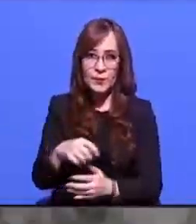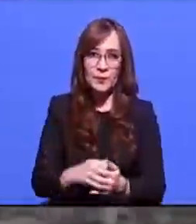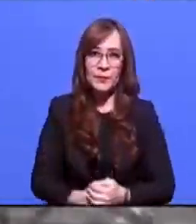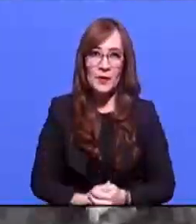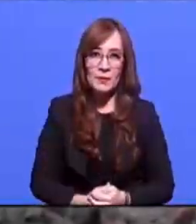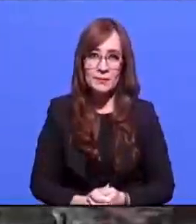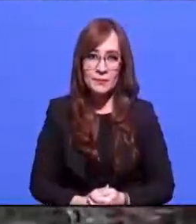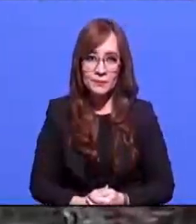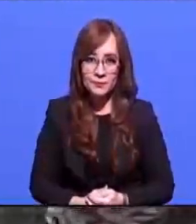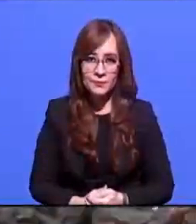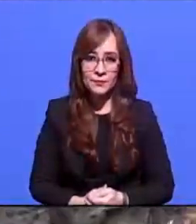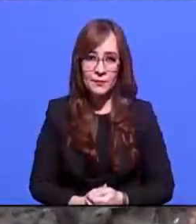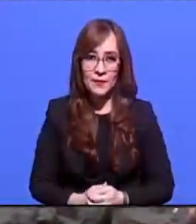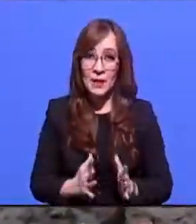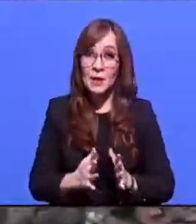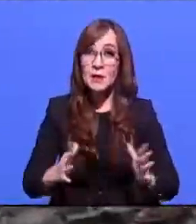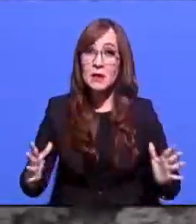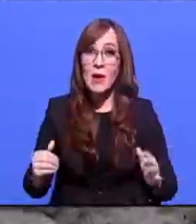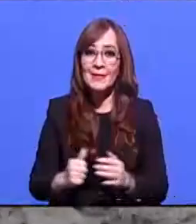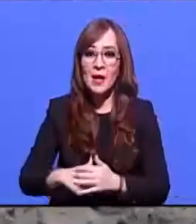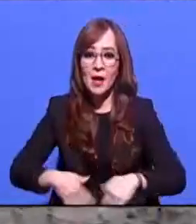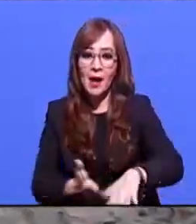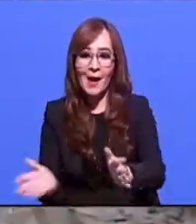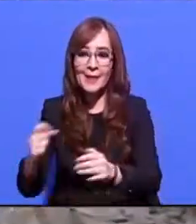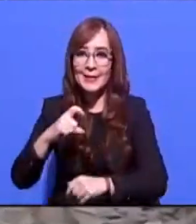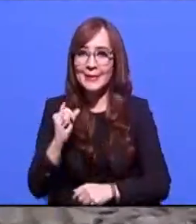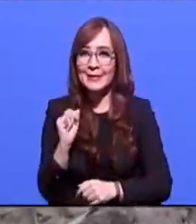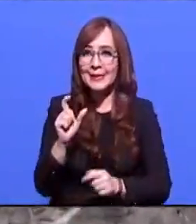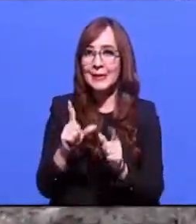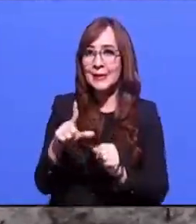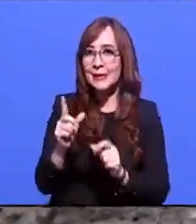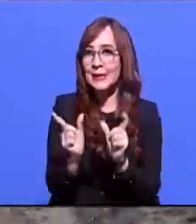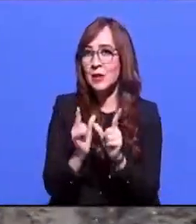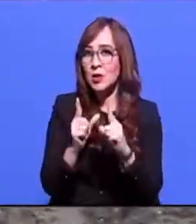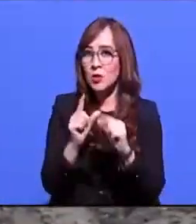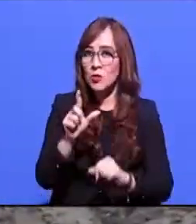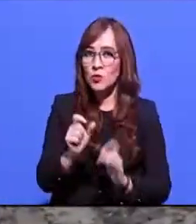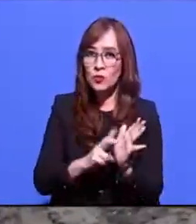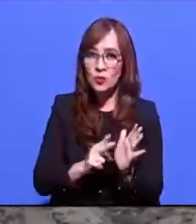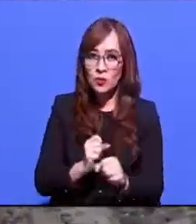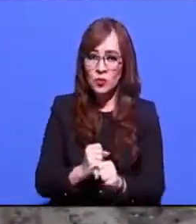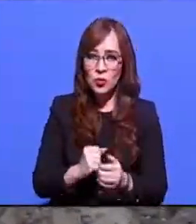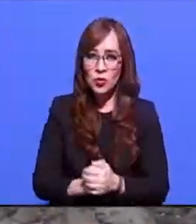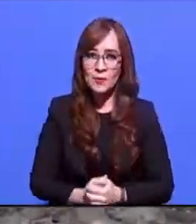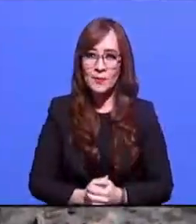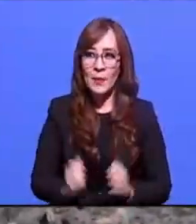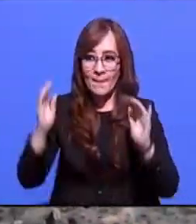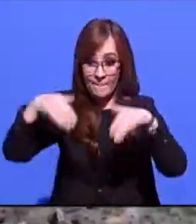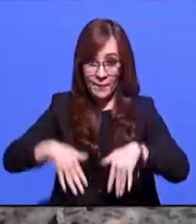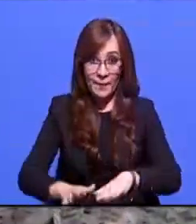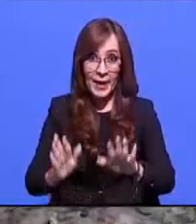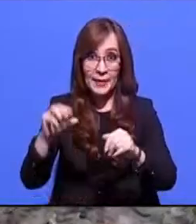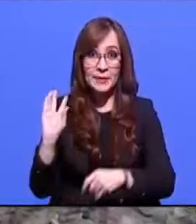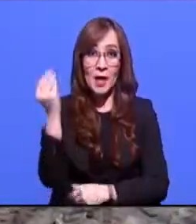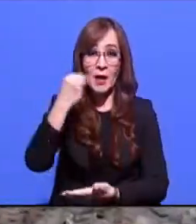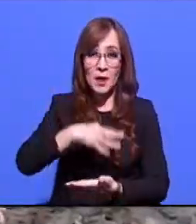melakukan normalisasi sepanjang anak Kali Ciliwung yang melintasi kawasan Menteng, Jakarta Pusat. Petugas menitik beratkan pada